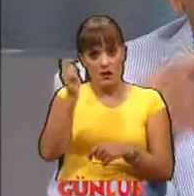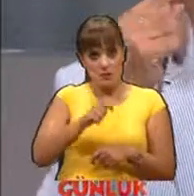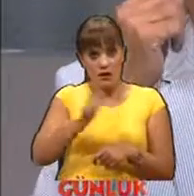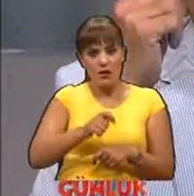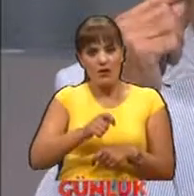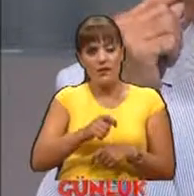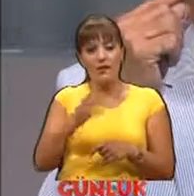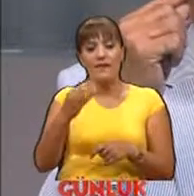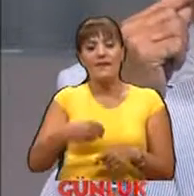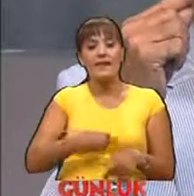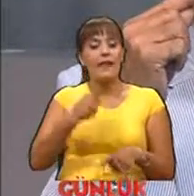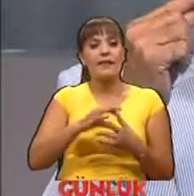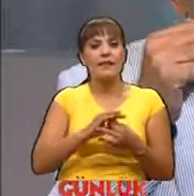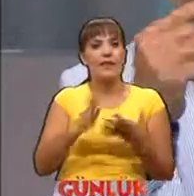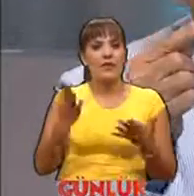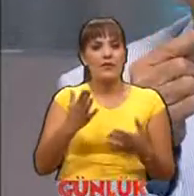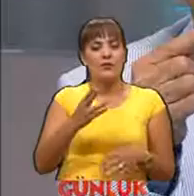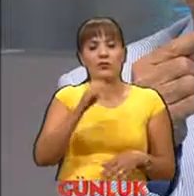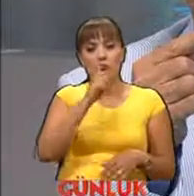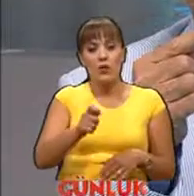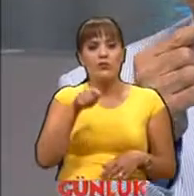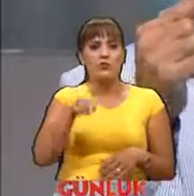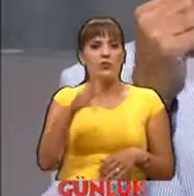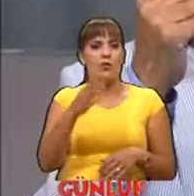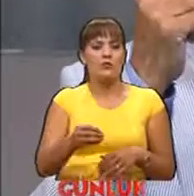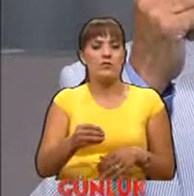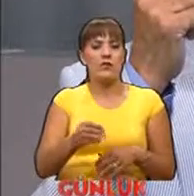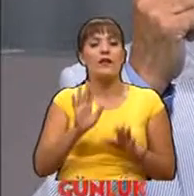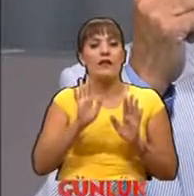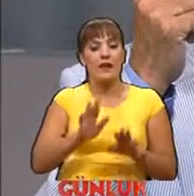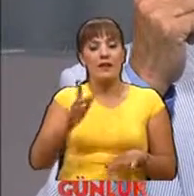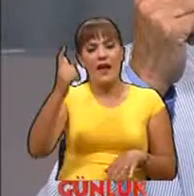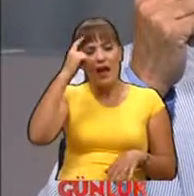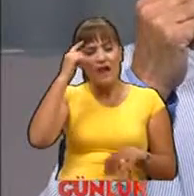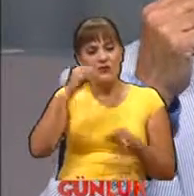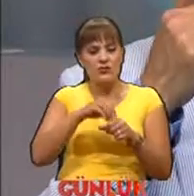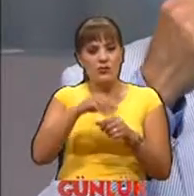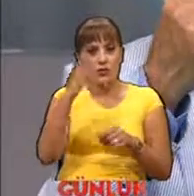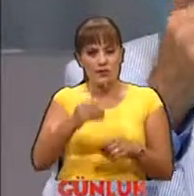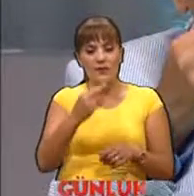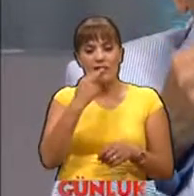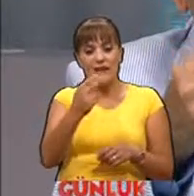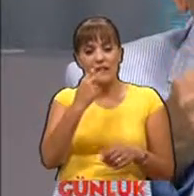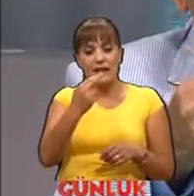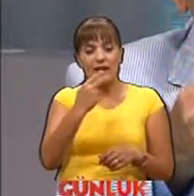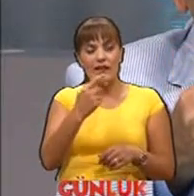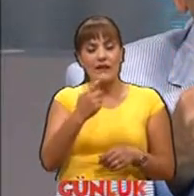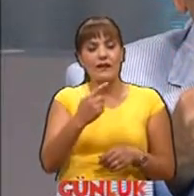yaparken niyeti neyse sözü de o olacak. Yani aklından geçenle